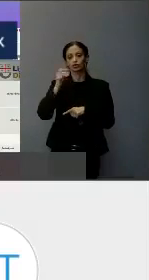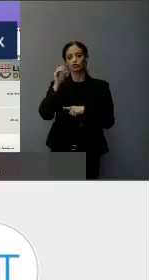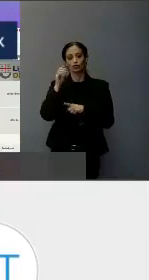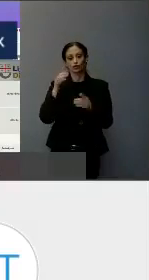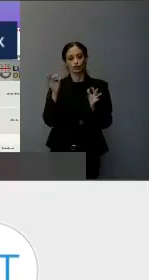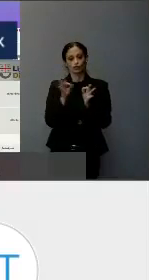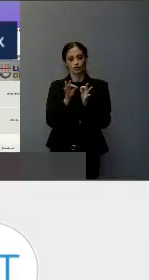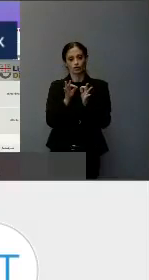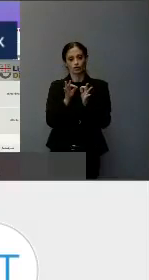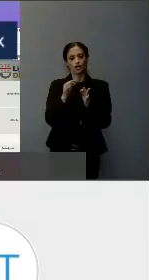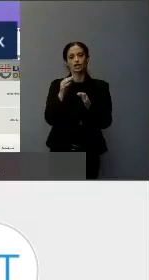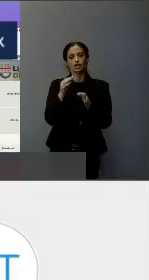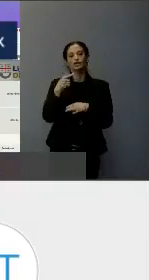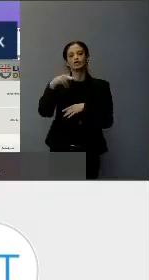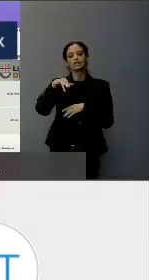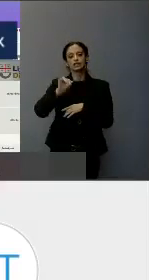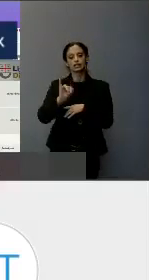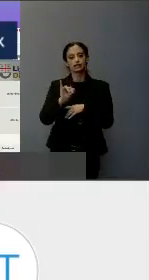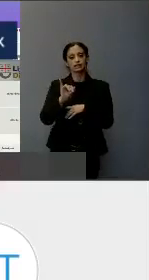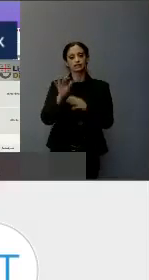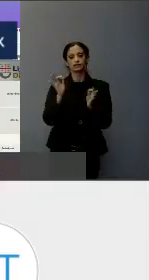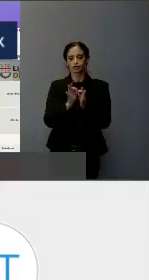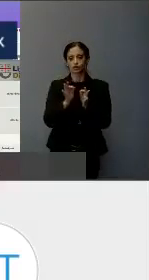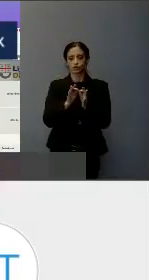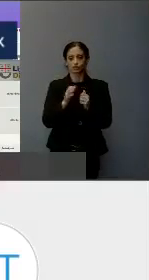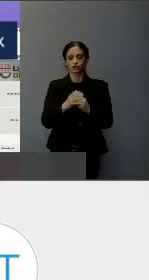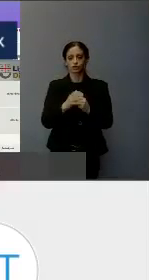consigliera tini favorevole